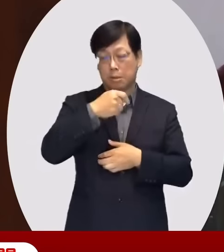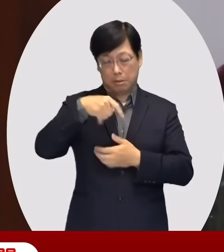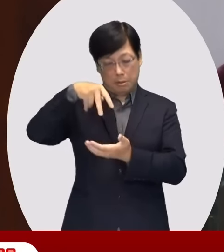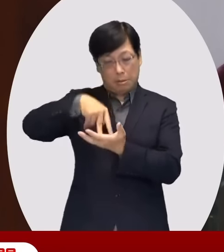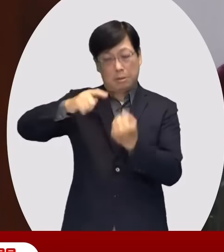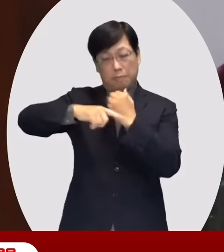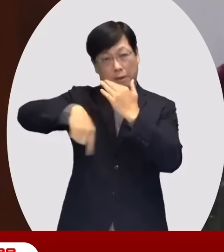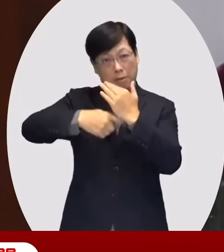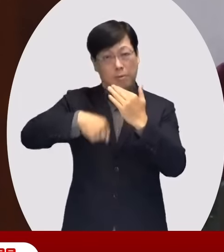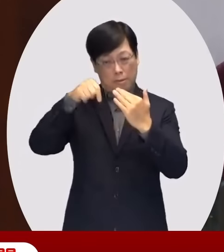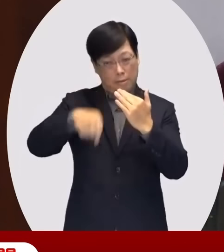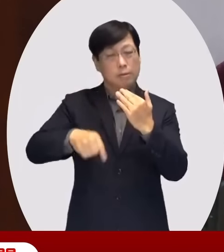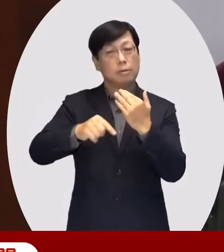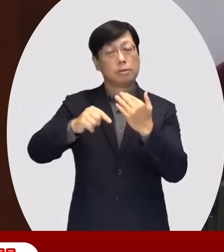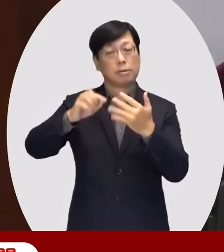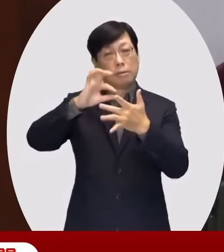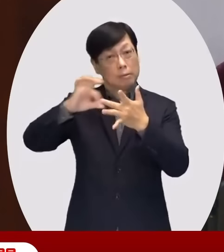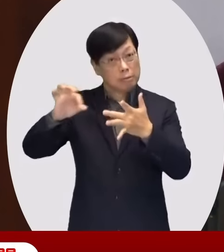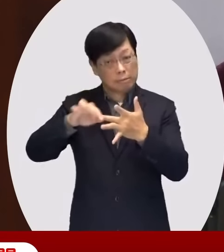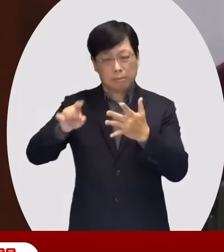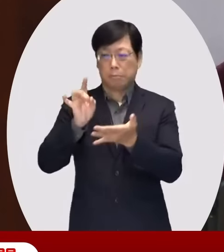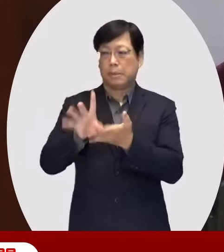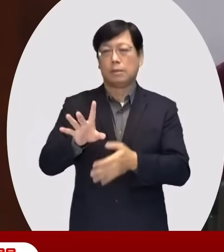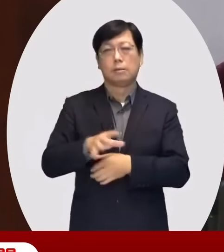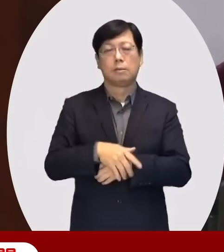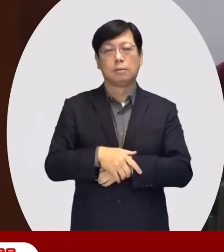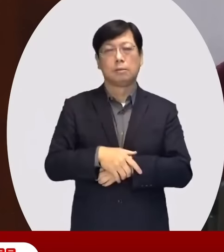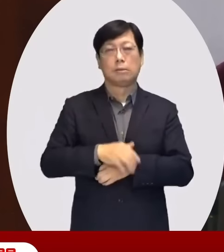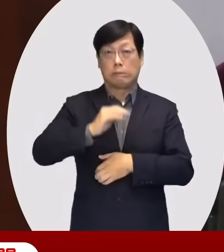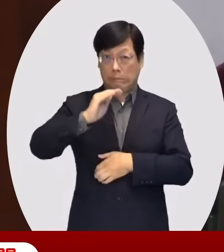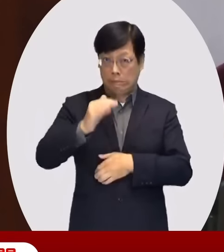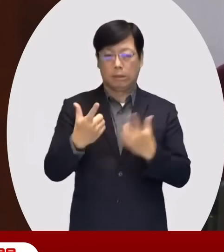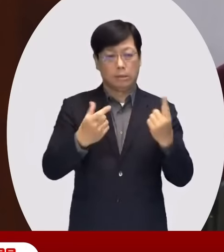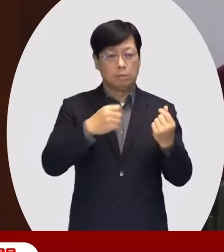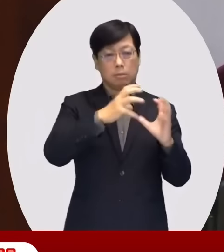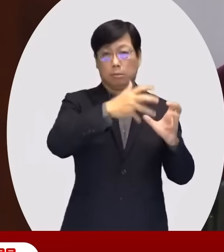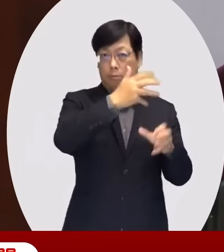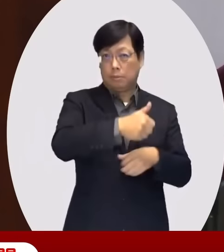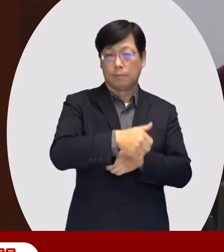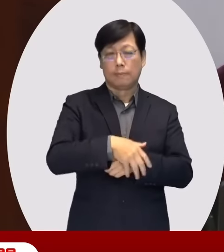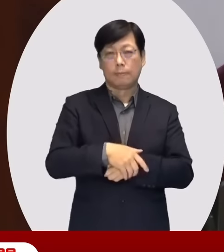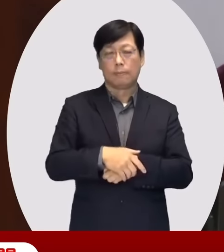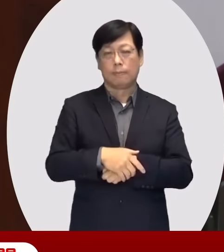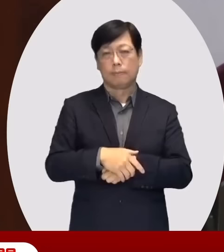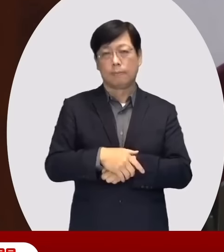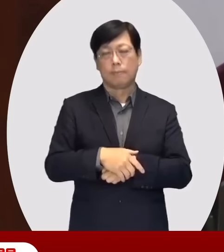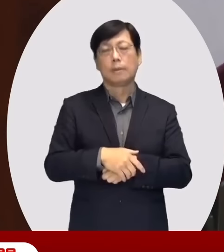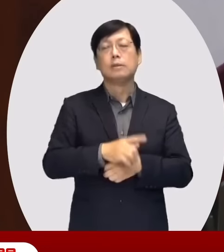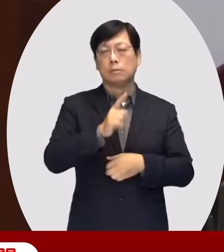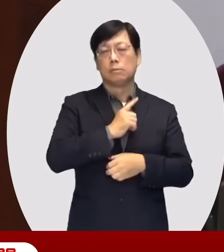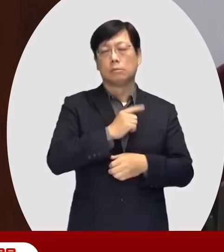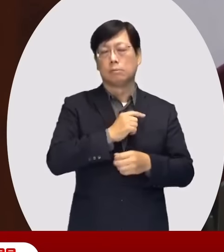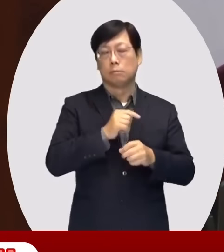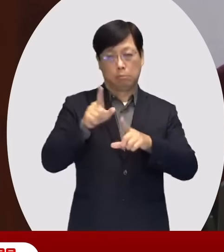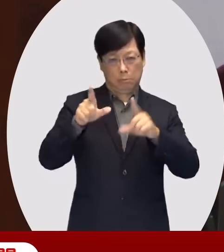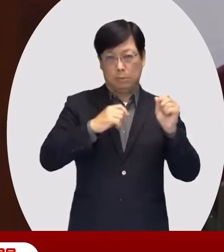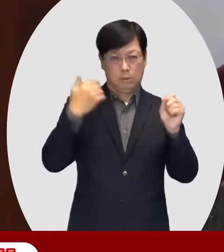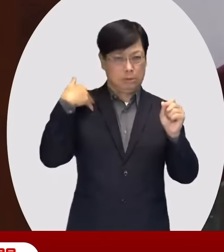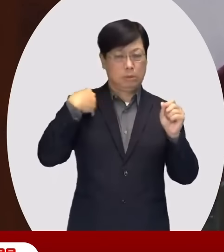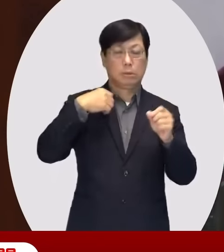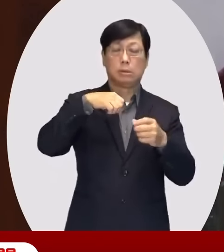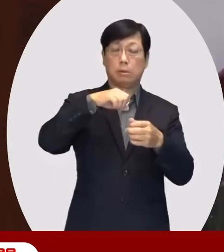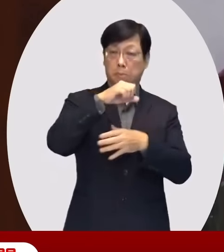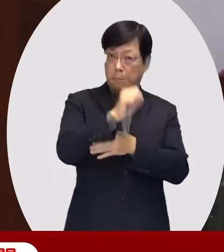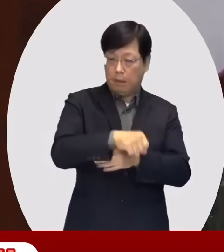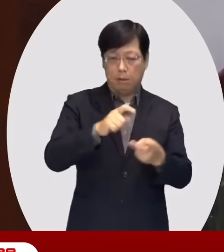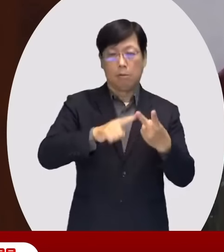立法院自己去把这一条删掉，但是也请总统履行他的承诺